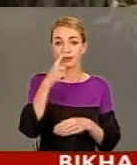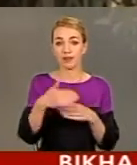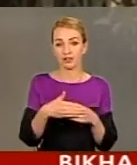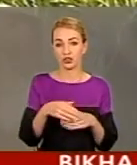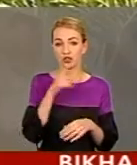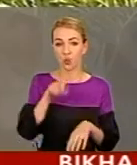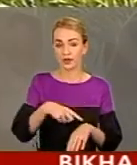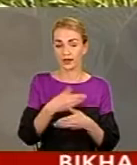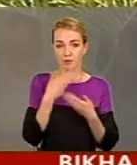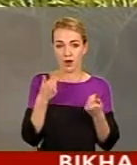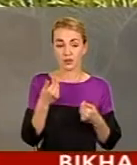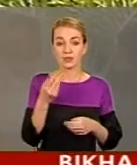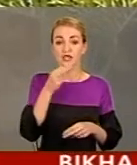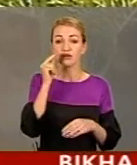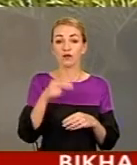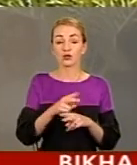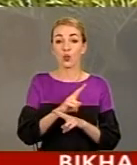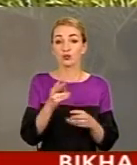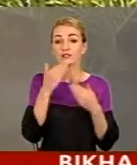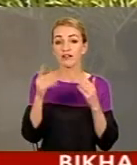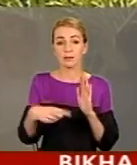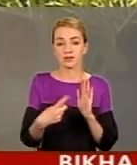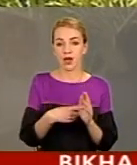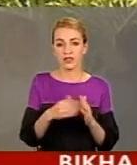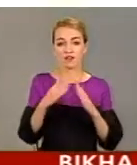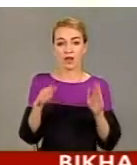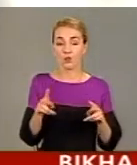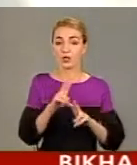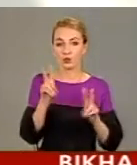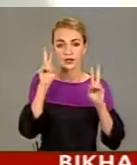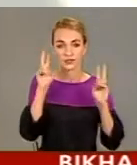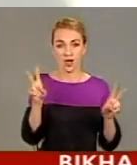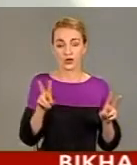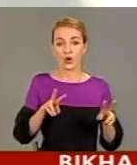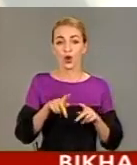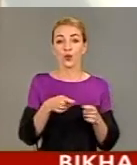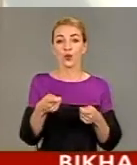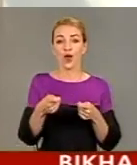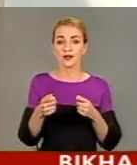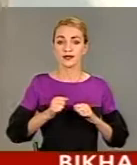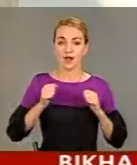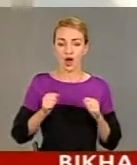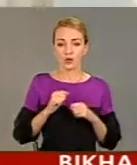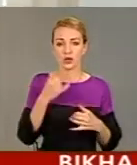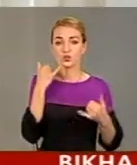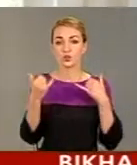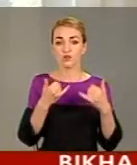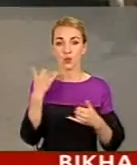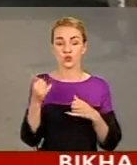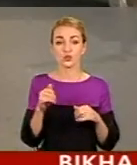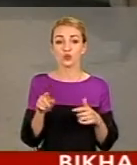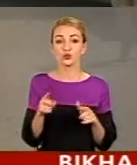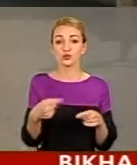години, немає. Кого звинувачують і кому ставити питання, у таборі ніхто не знає. Всі урядники нібито стараються, всі кудись додзвонюються. Чому